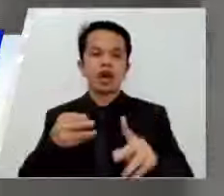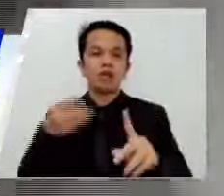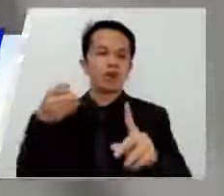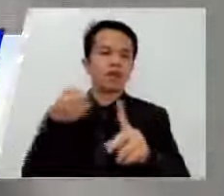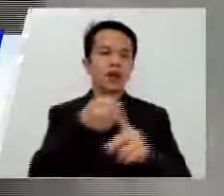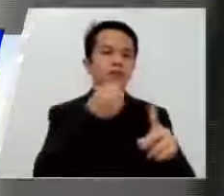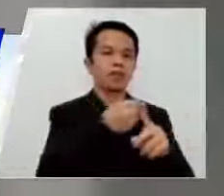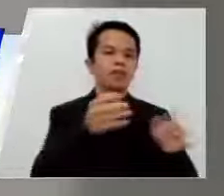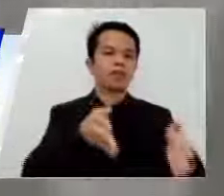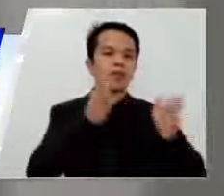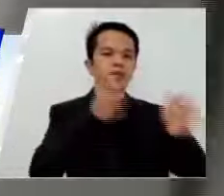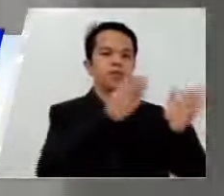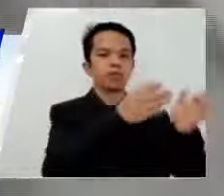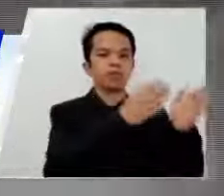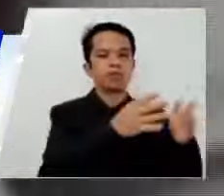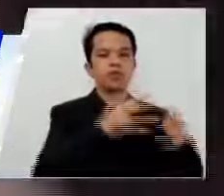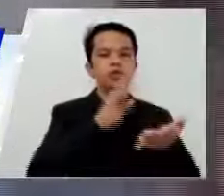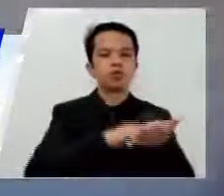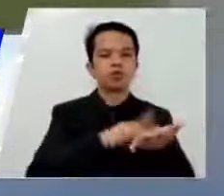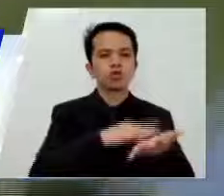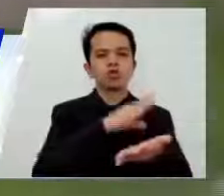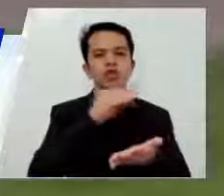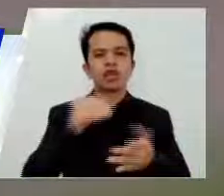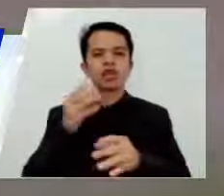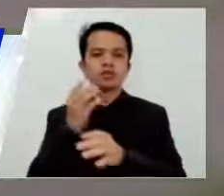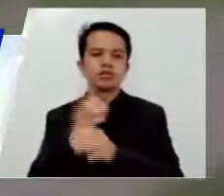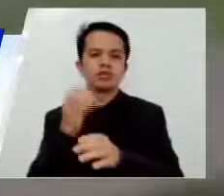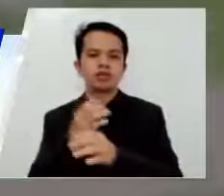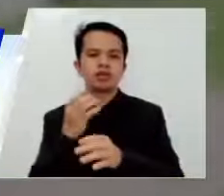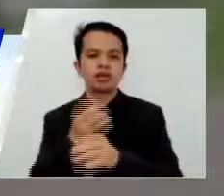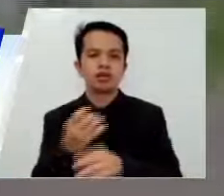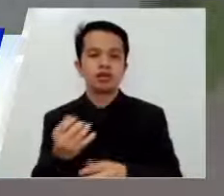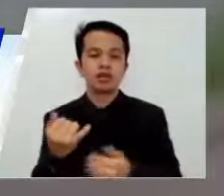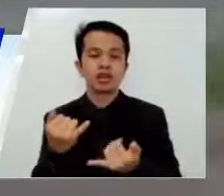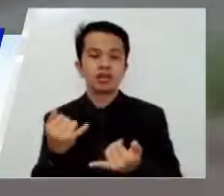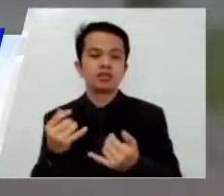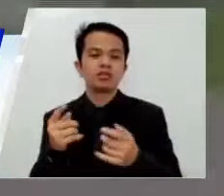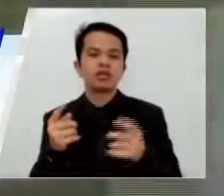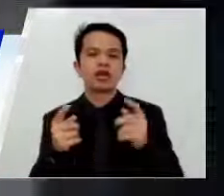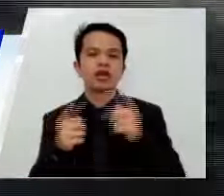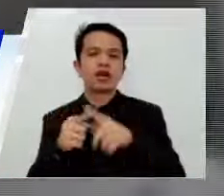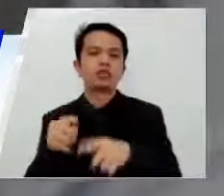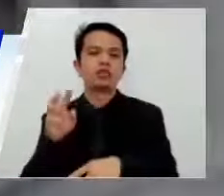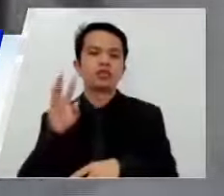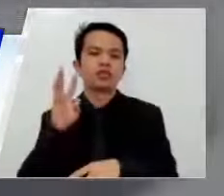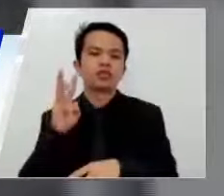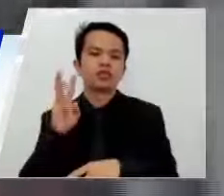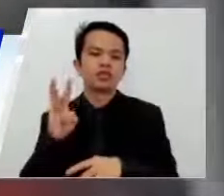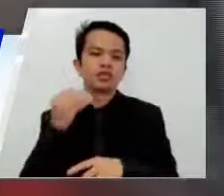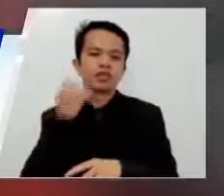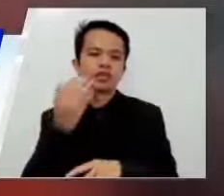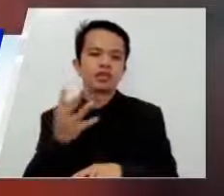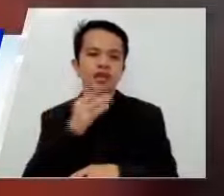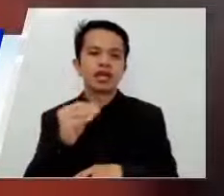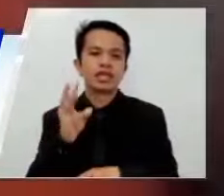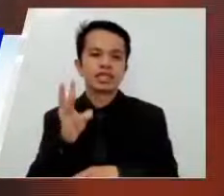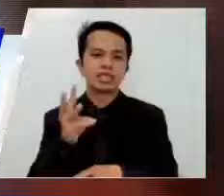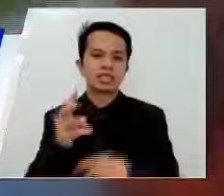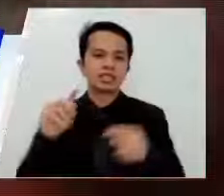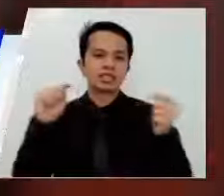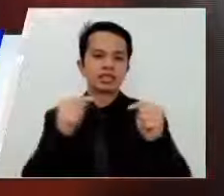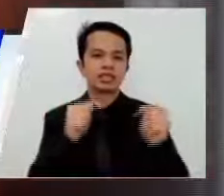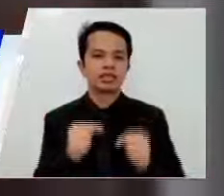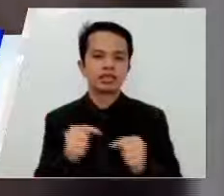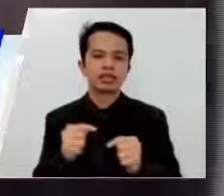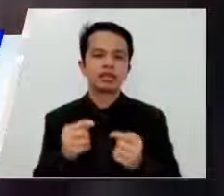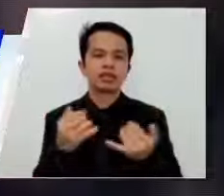building, eskwelahan at mga kotse. Sa huling tala, hindi bababa sa 16 ang patay at may 60 ang sugatan, kabilang ang